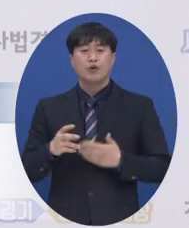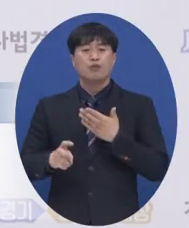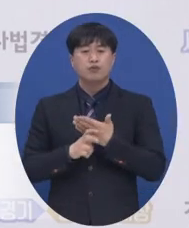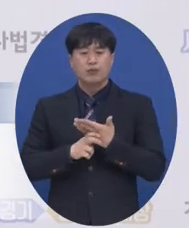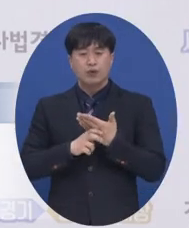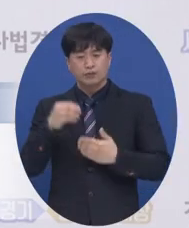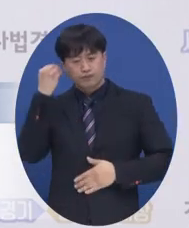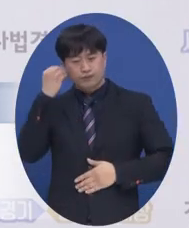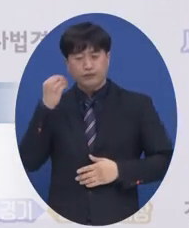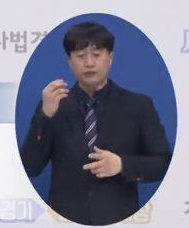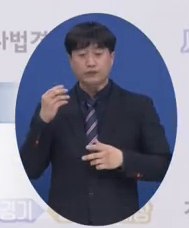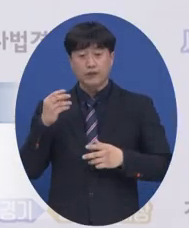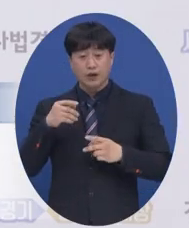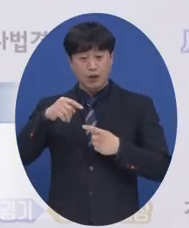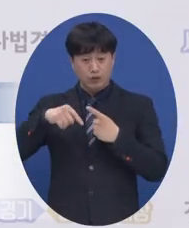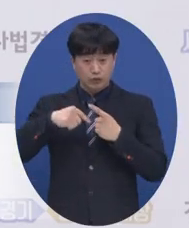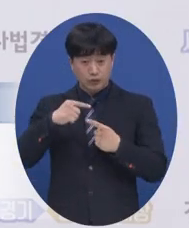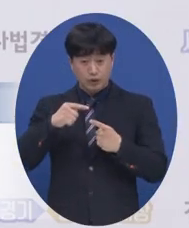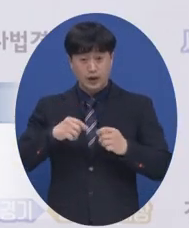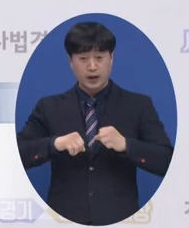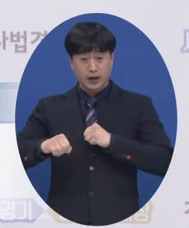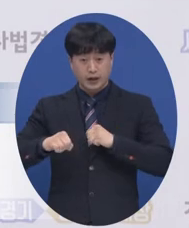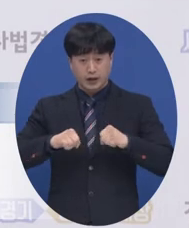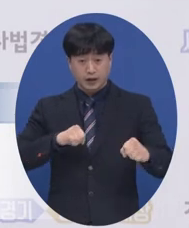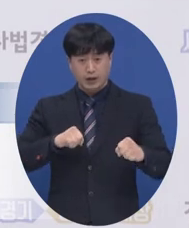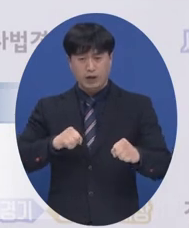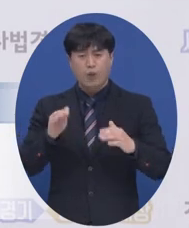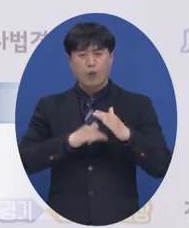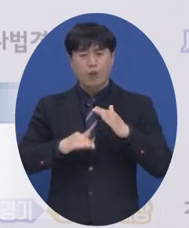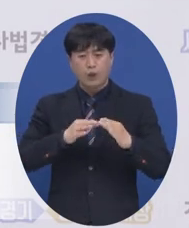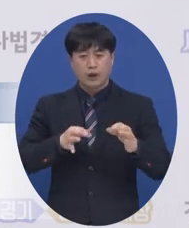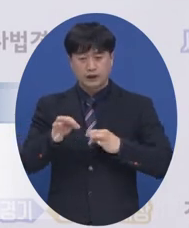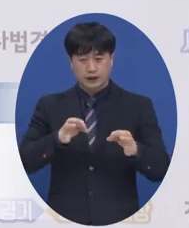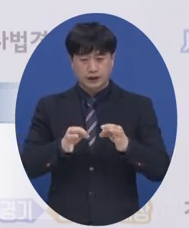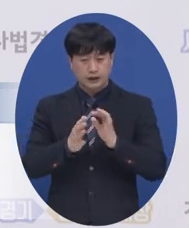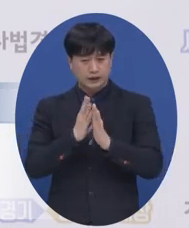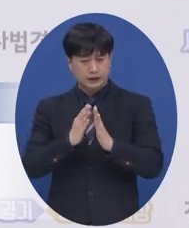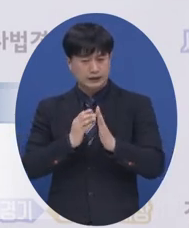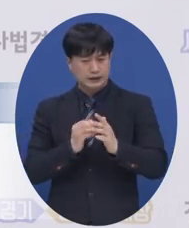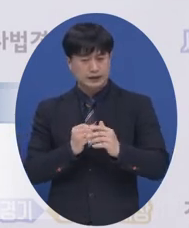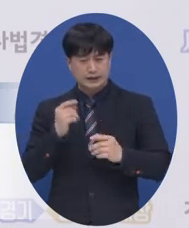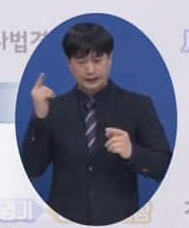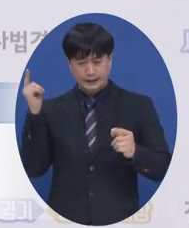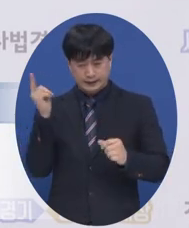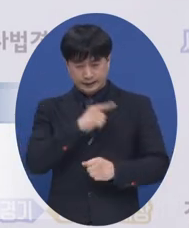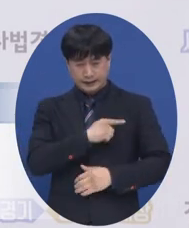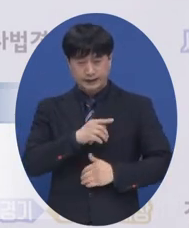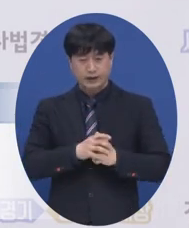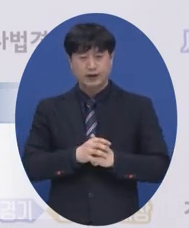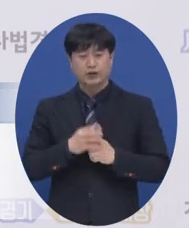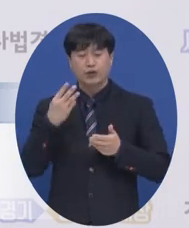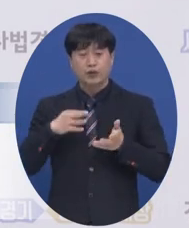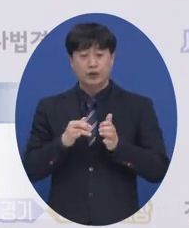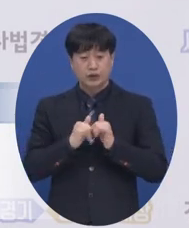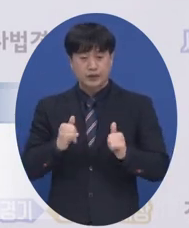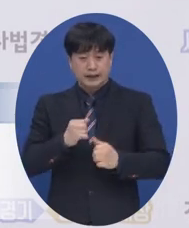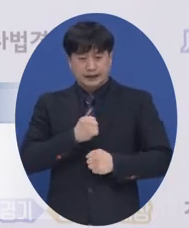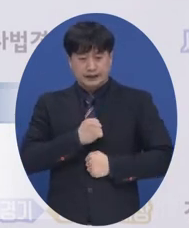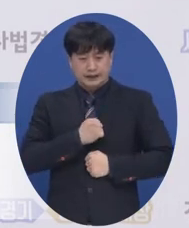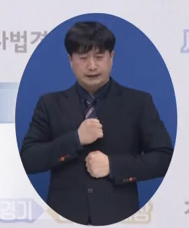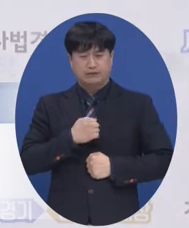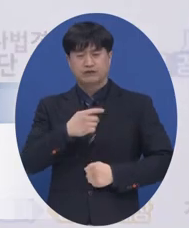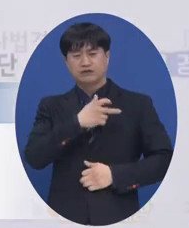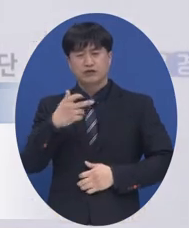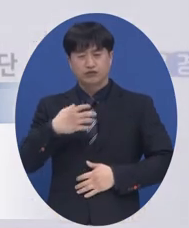불법 숙박 영업행위 는 공정한 시장 질서를 크게 해칠 뿐 아니라 도민의 안전에도 큰 위협이 되고